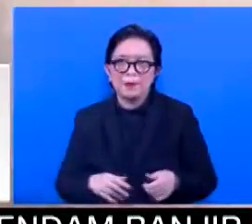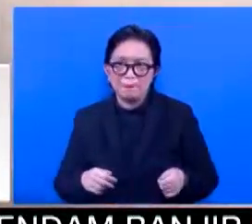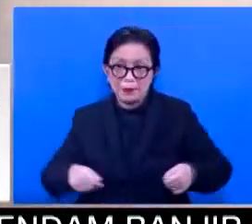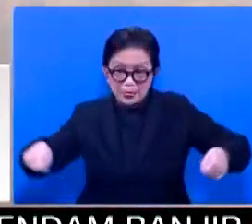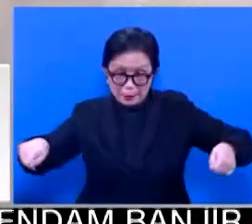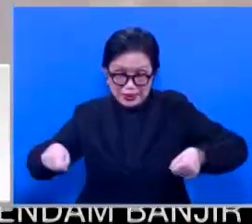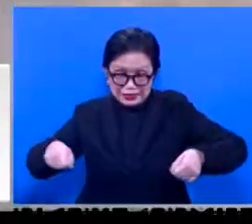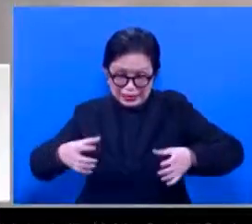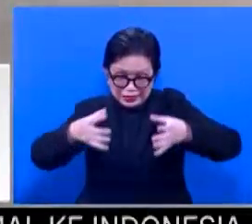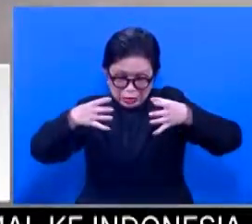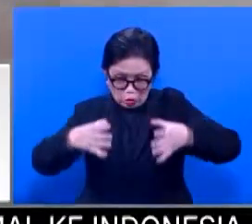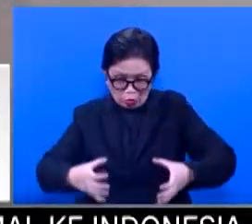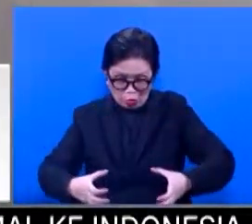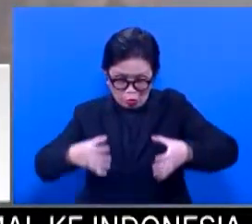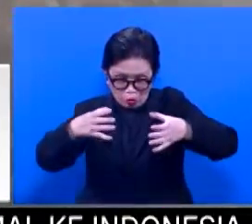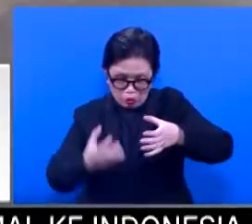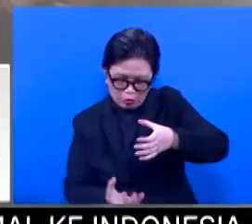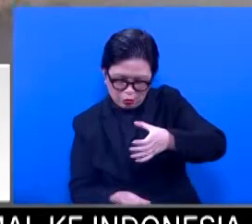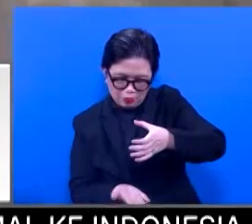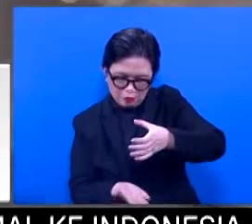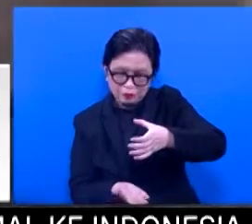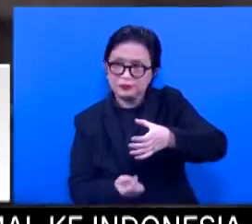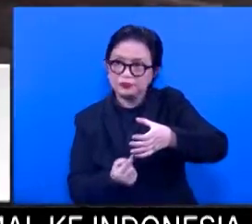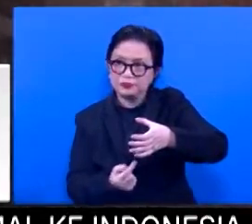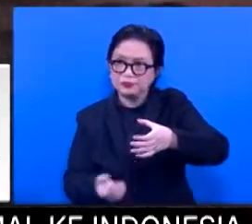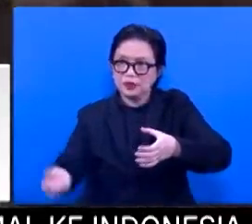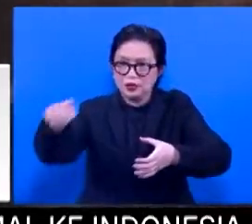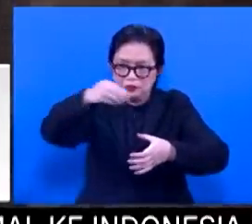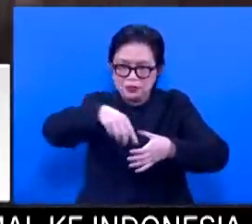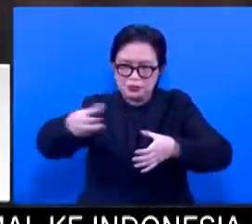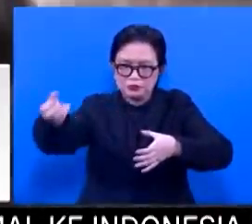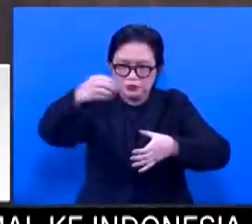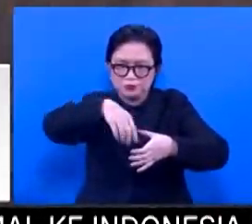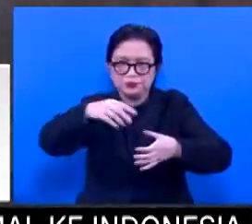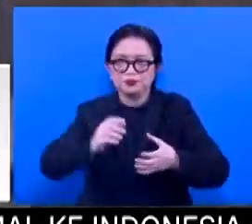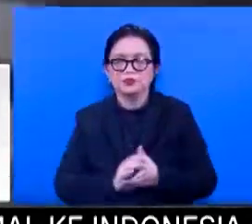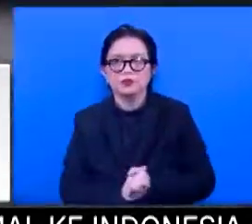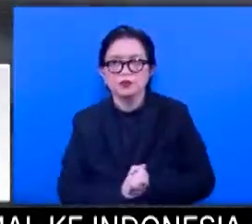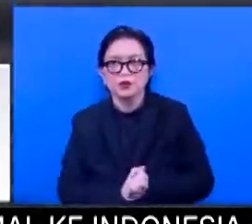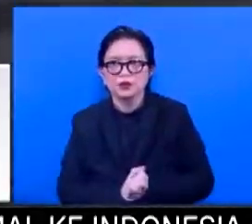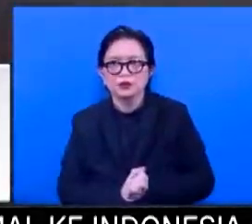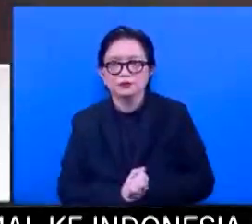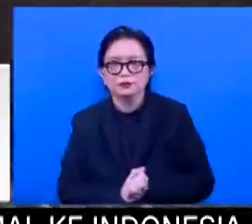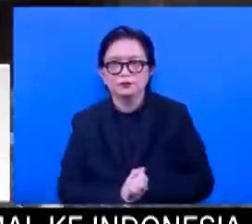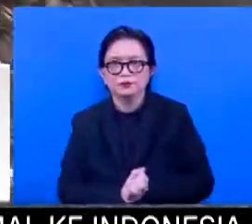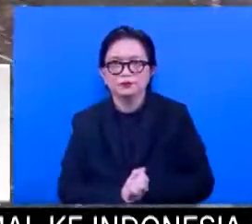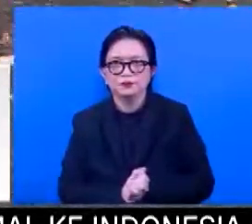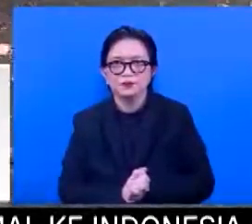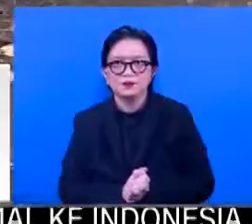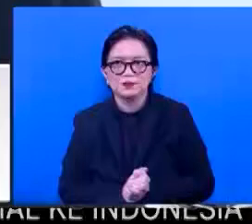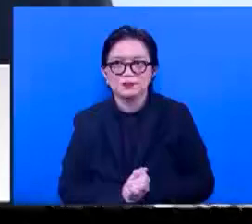bagian bawah benar-benar jadi. Ini bagian sebelahnya udah dibikin duluan. Nah, ini kita bikin salah satu tongnya lagi.